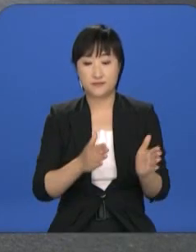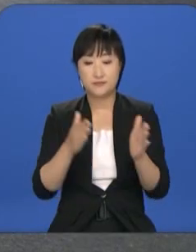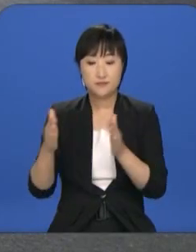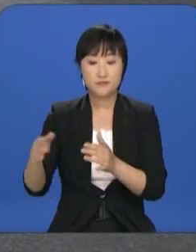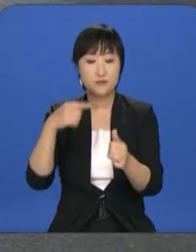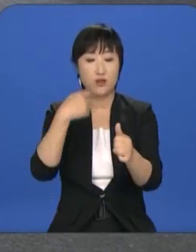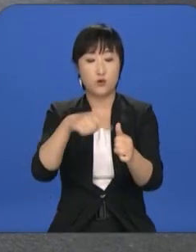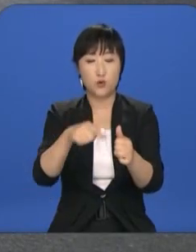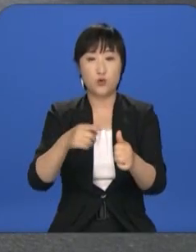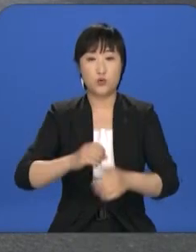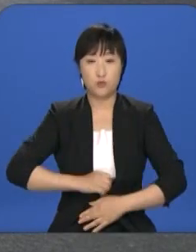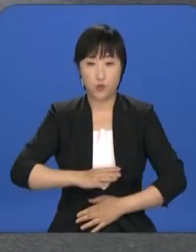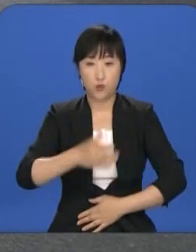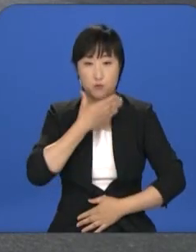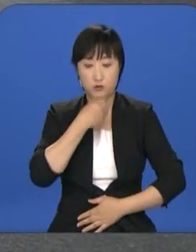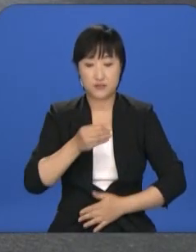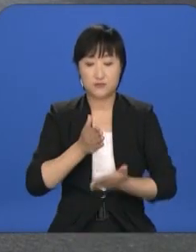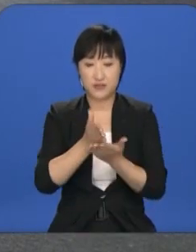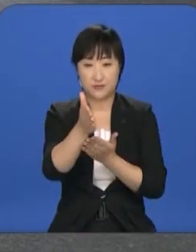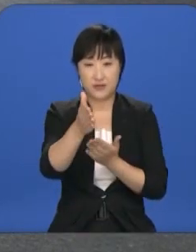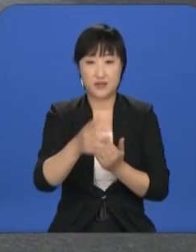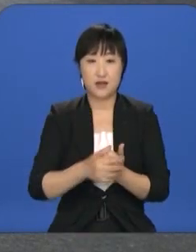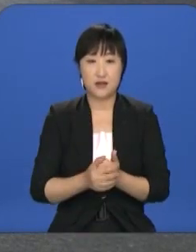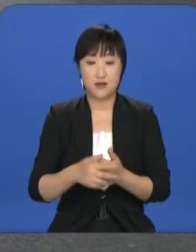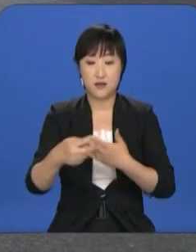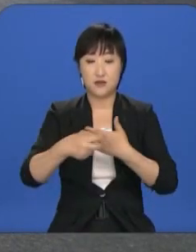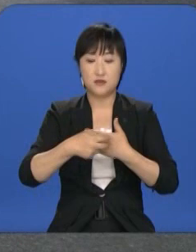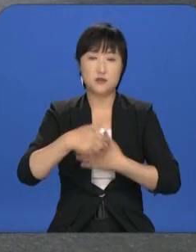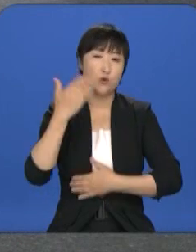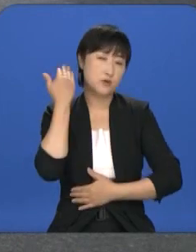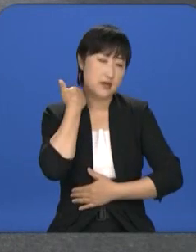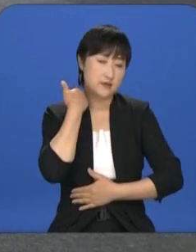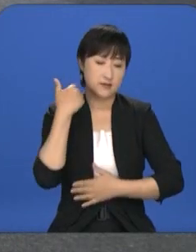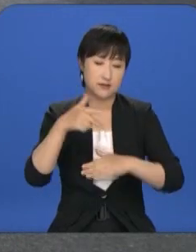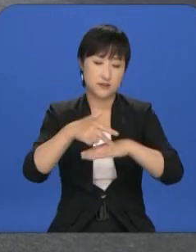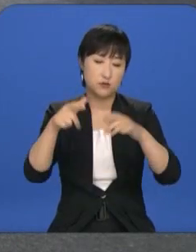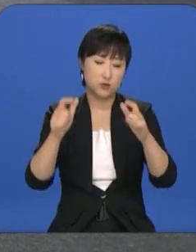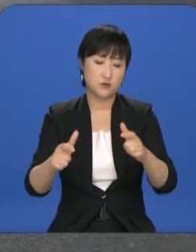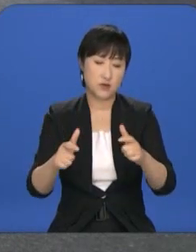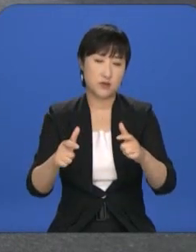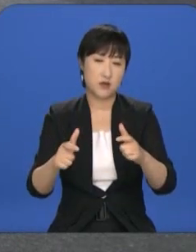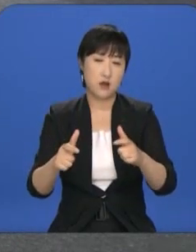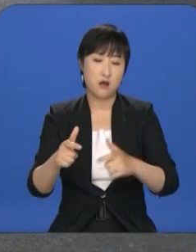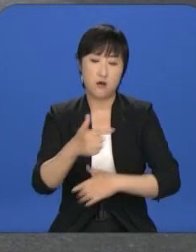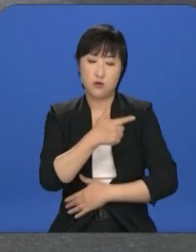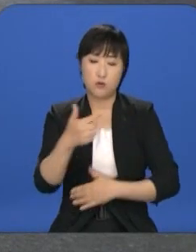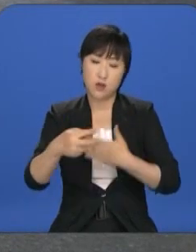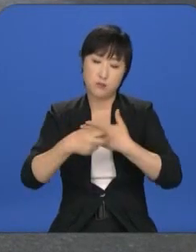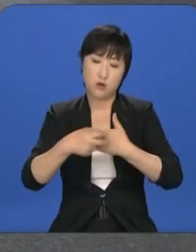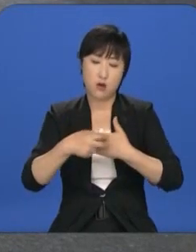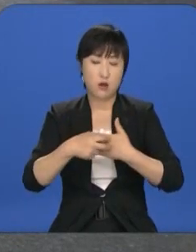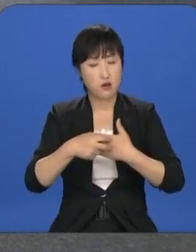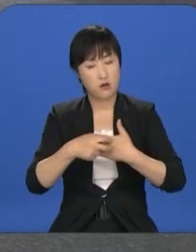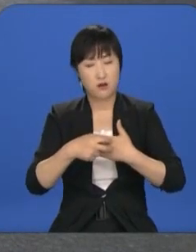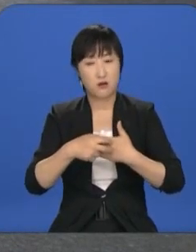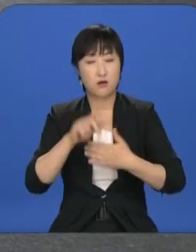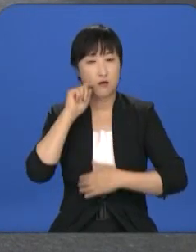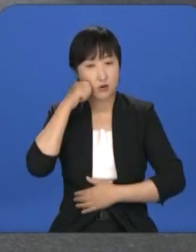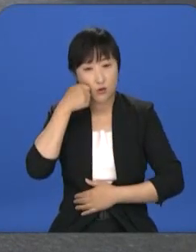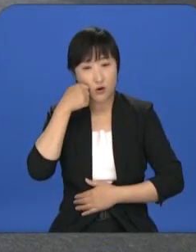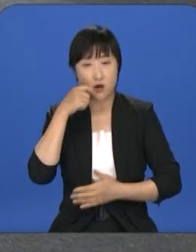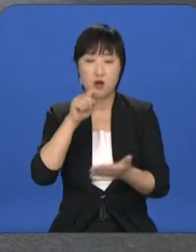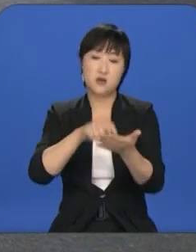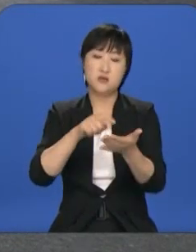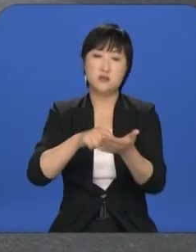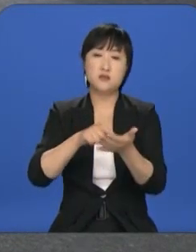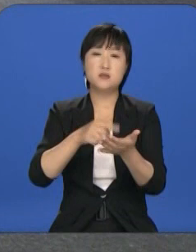네, 다음은 교육, 보건복지 분야에 대한 질문입니다. 의료 사각지대인 진도지역의 주민들은 열악한 의료 환경에 처해 있습니다.